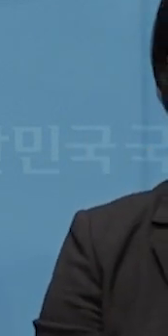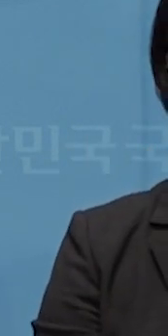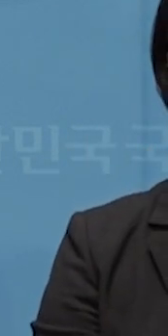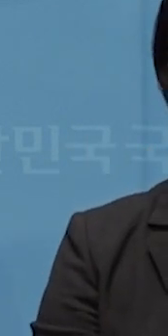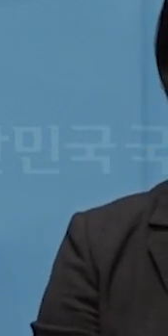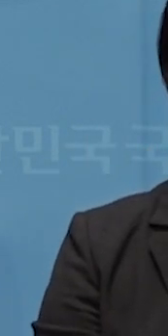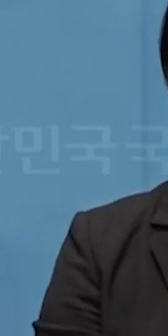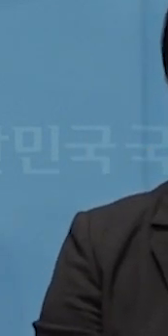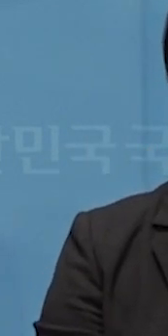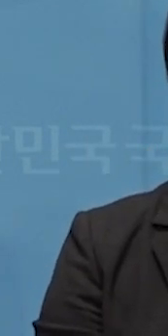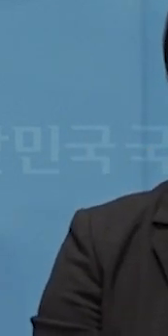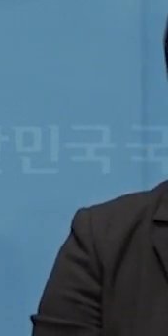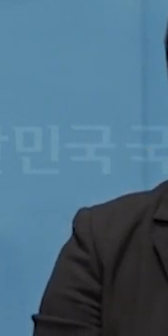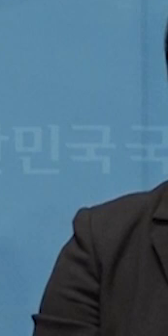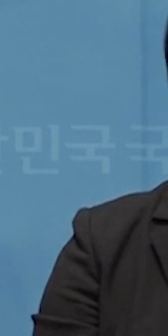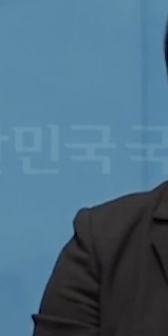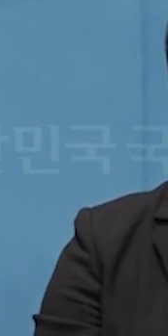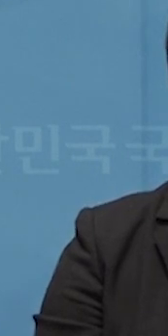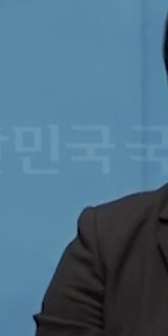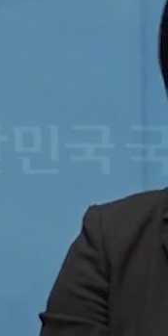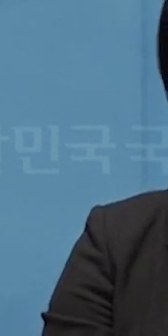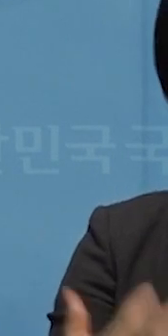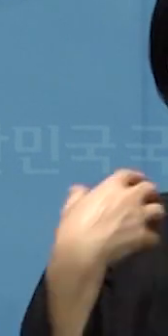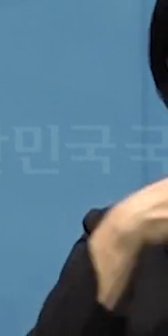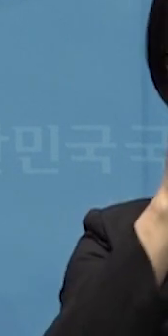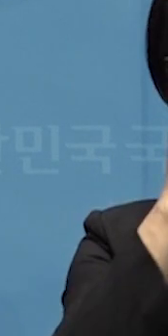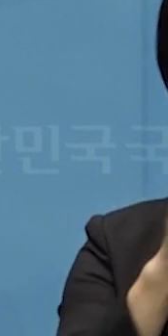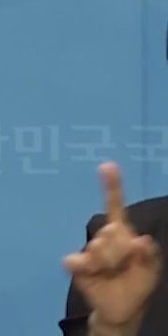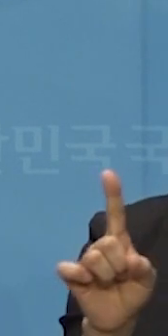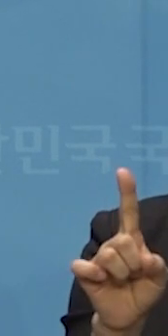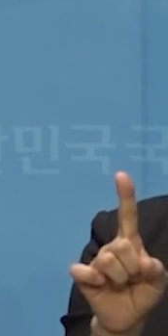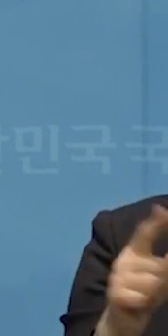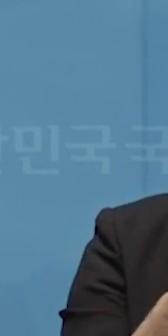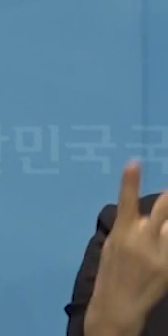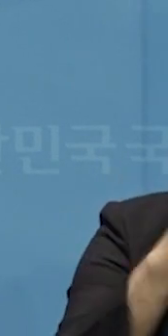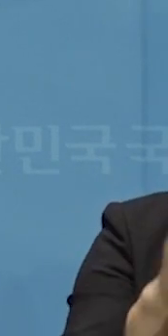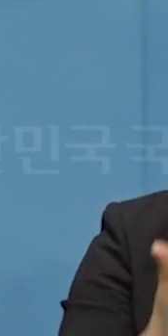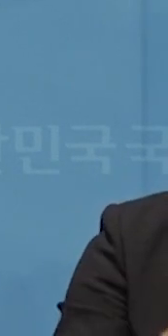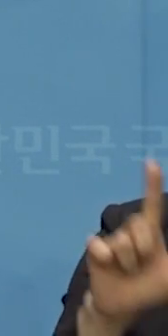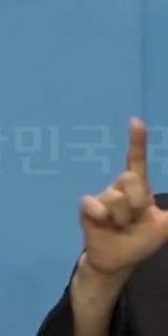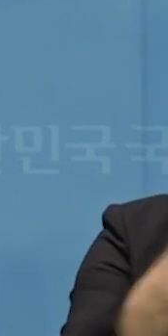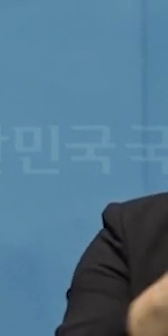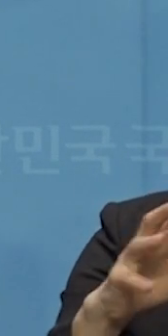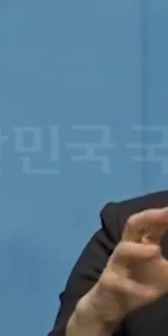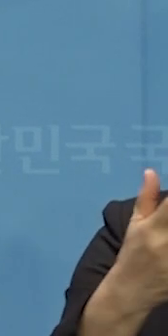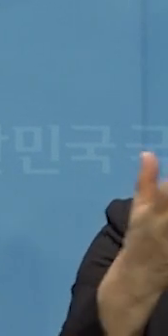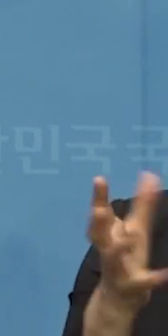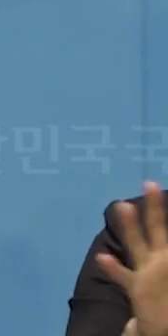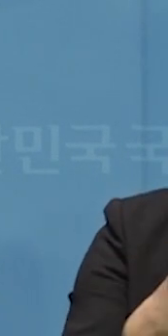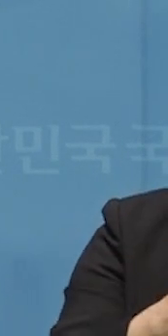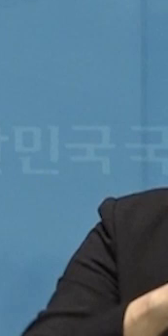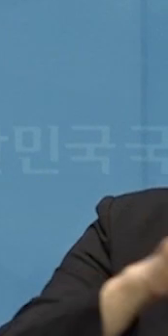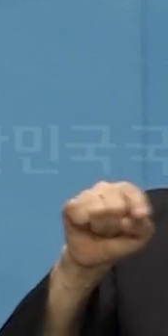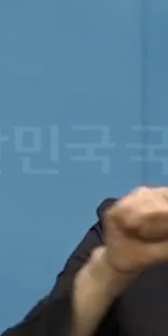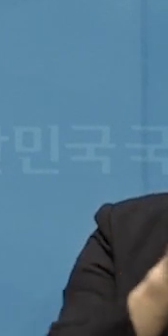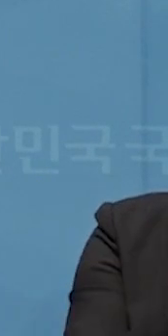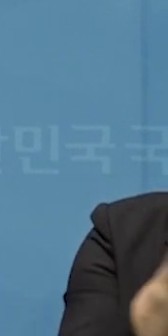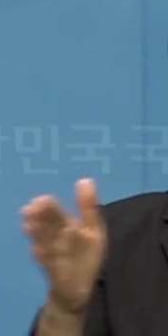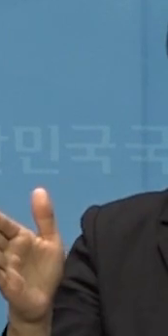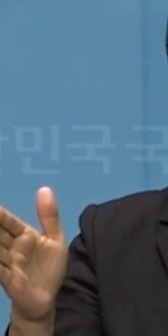저는 3번에 사명감이습니다 2016년 국민의당으로 정치에